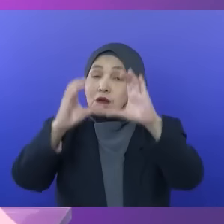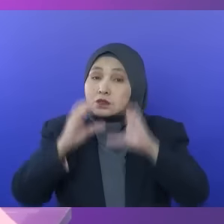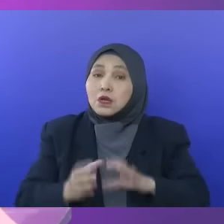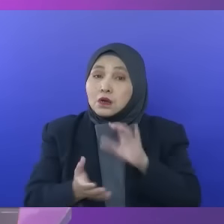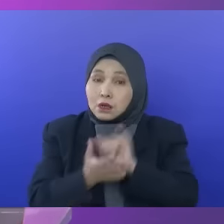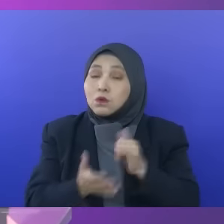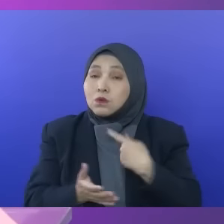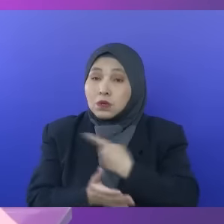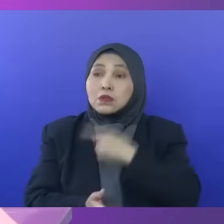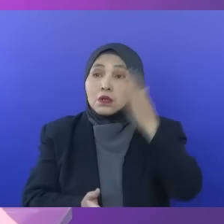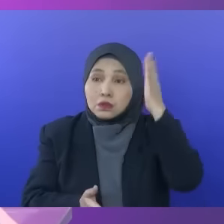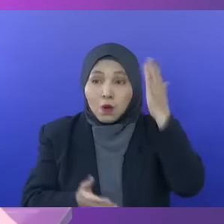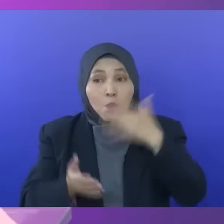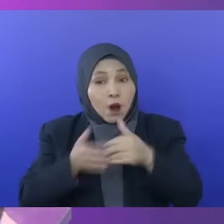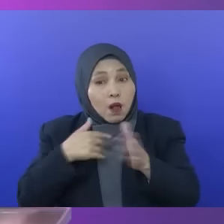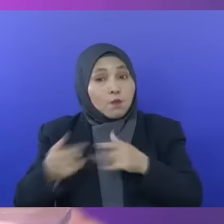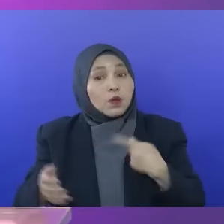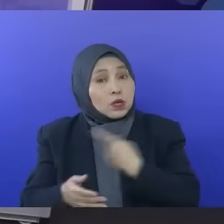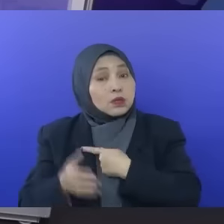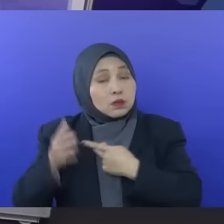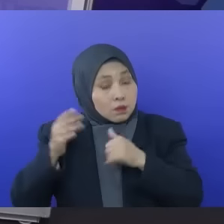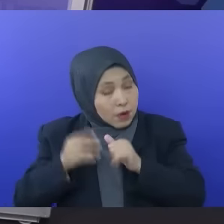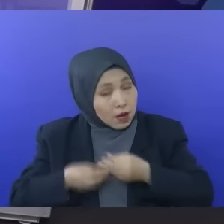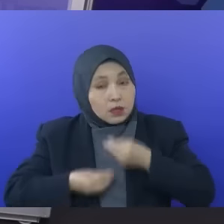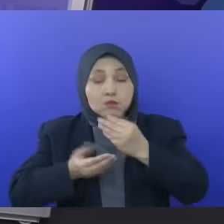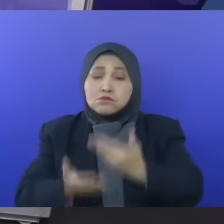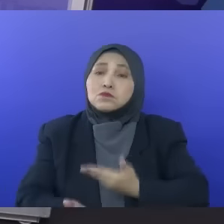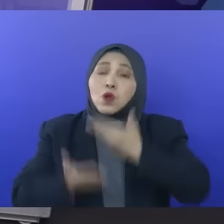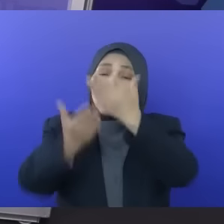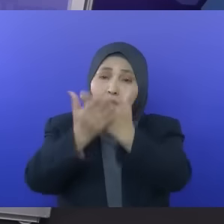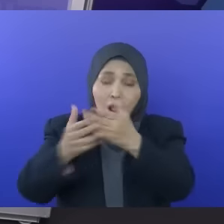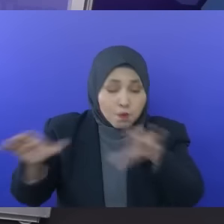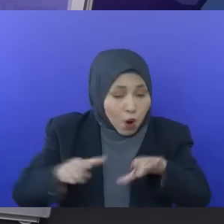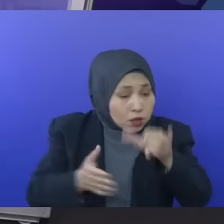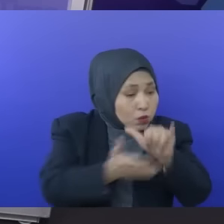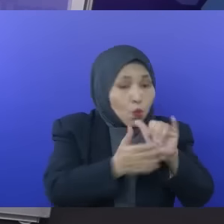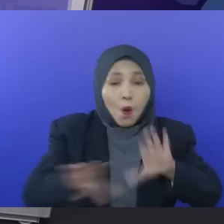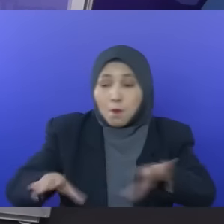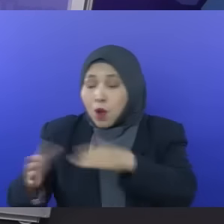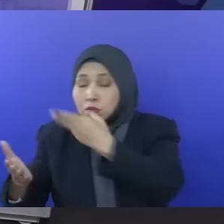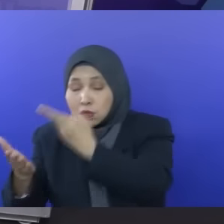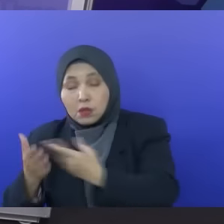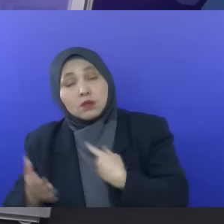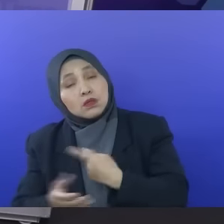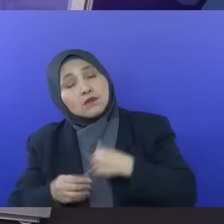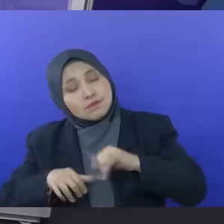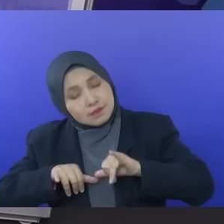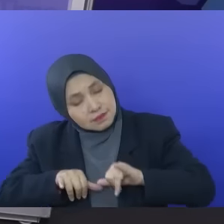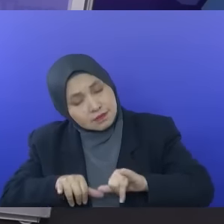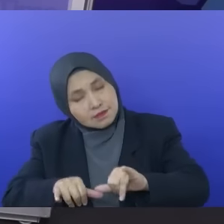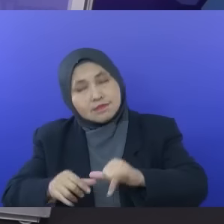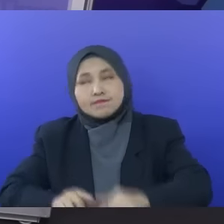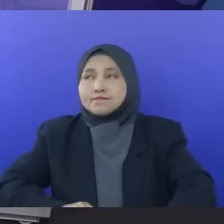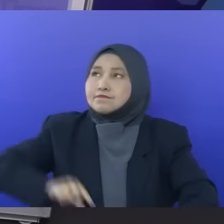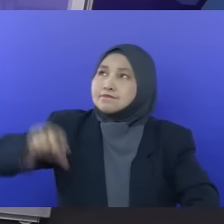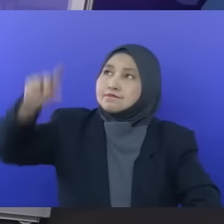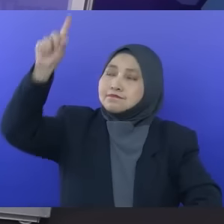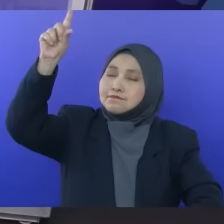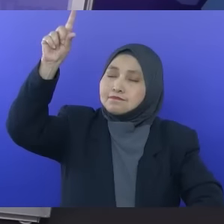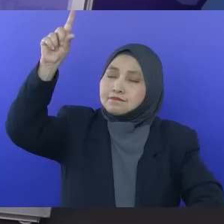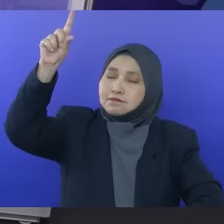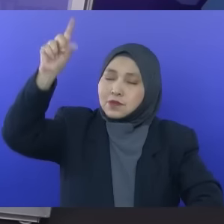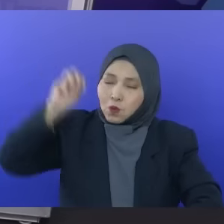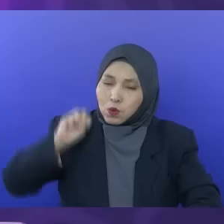kita tahu bahwa walaupun kita memberi solusi misalnya bagi cadangan lagi serahkan kepada kepada Allah